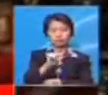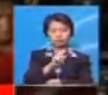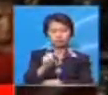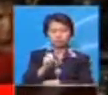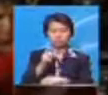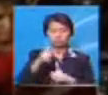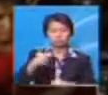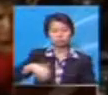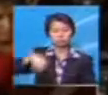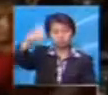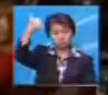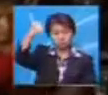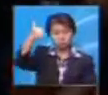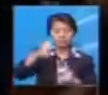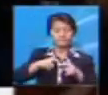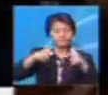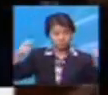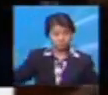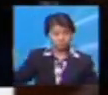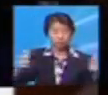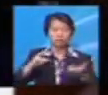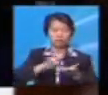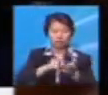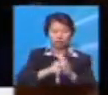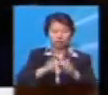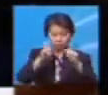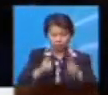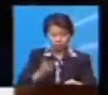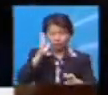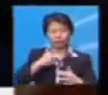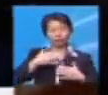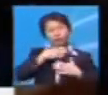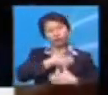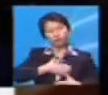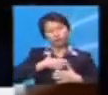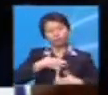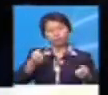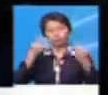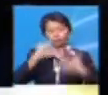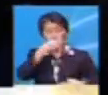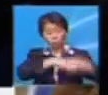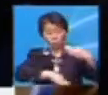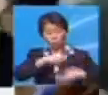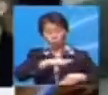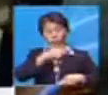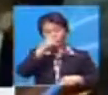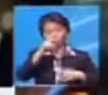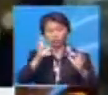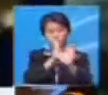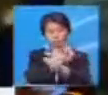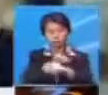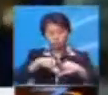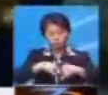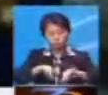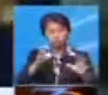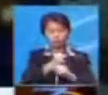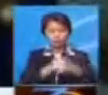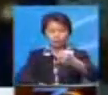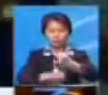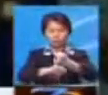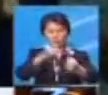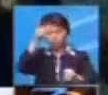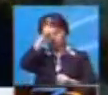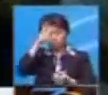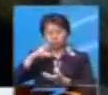Katanya kemenangan dengan majoriti yang besar bererti rakyat akan menikmati lebih banyak manfaat kerana Sarawak akan terus mendapat sokongan